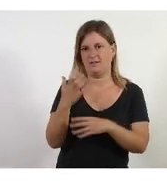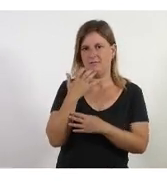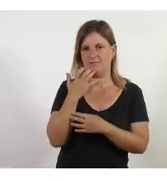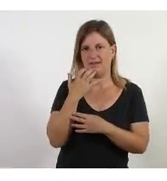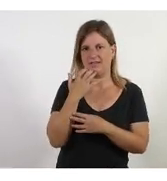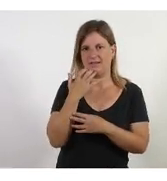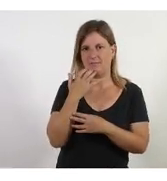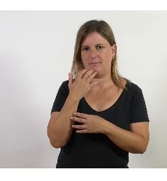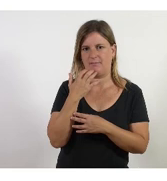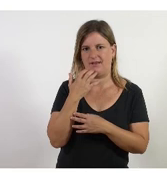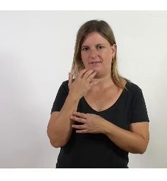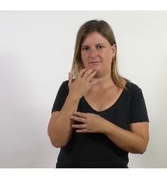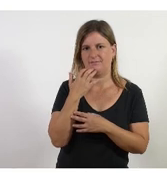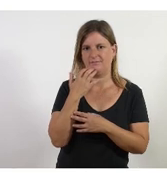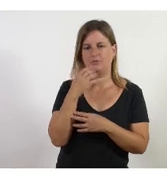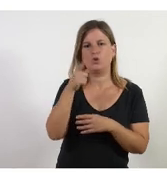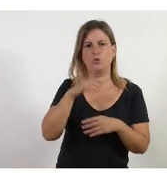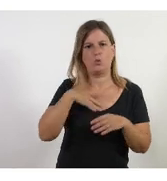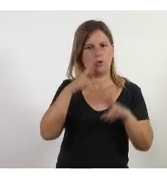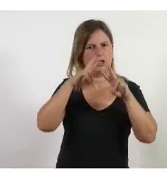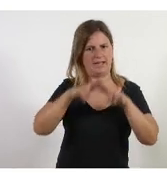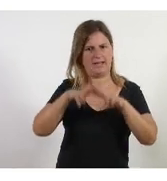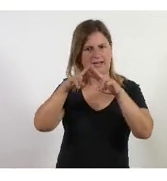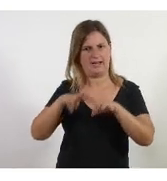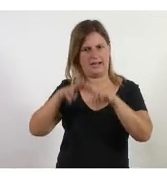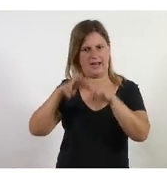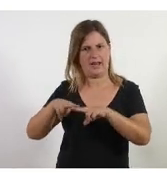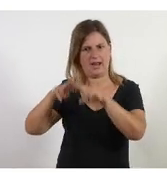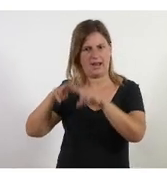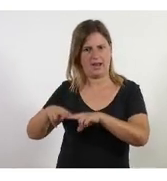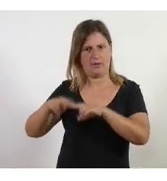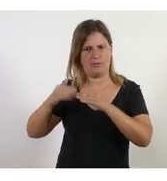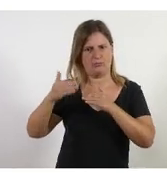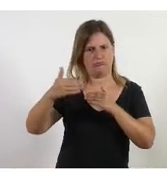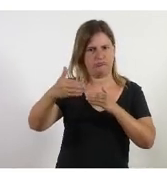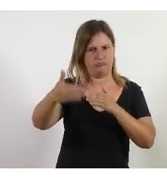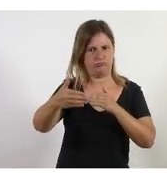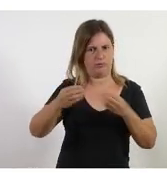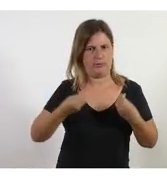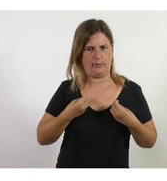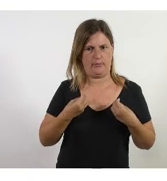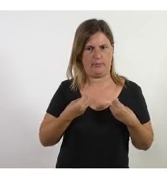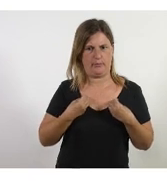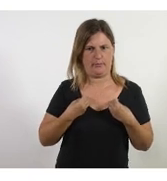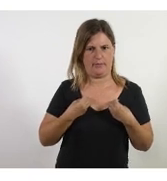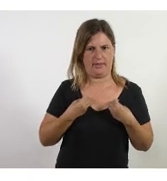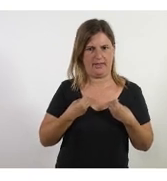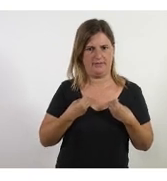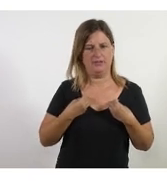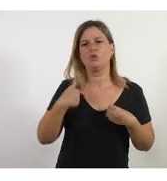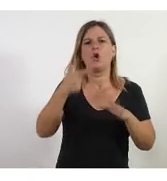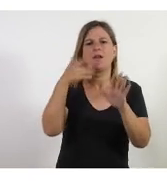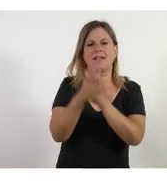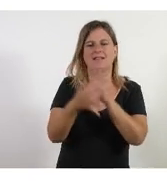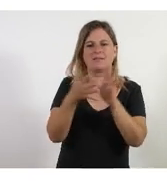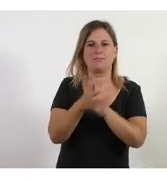això és quelcom que pots anar revisant al llarg de la teva vida, per dir-ho d'alguna forma. Jo us explico el meu